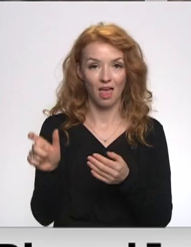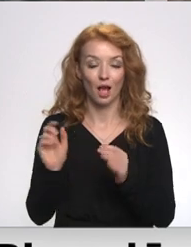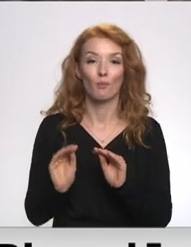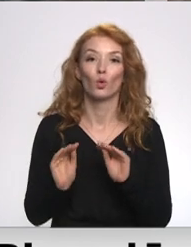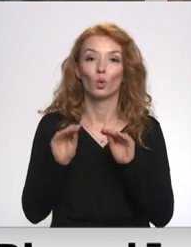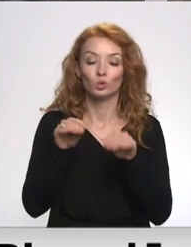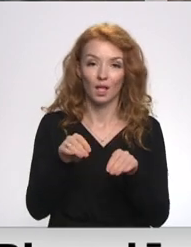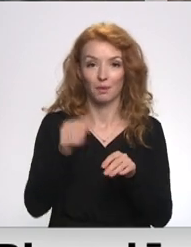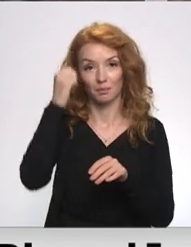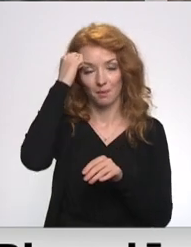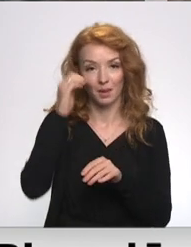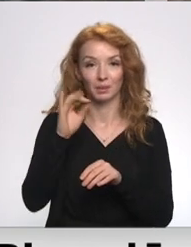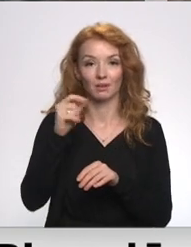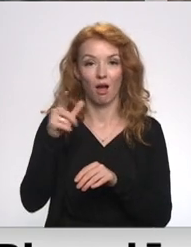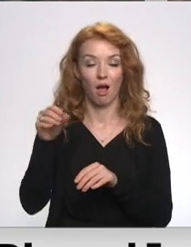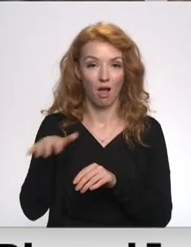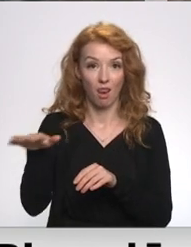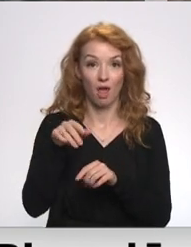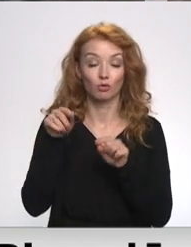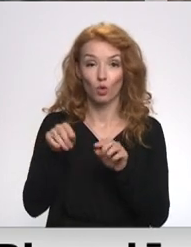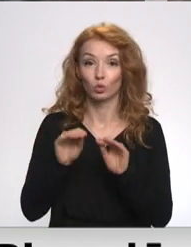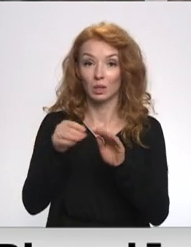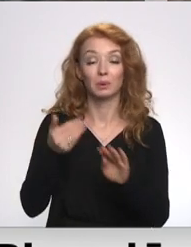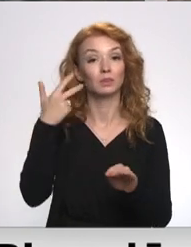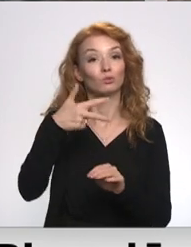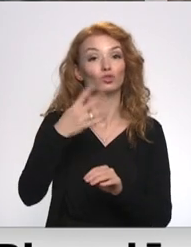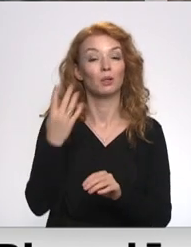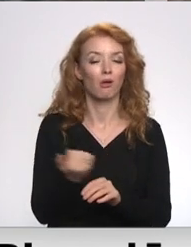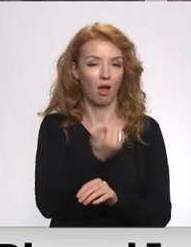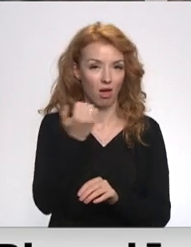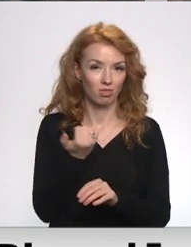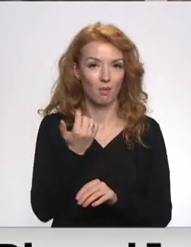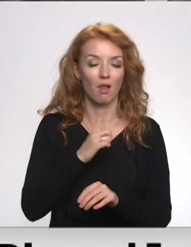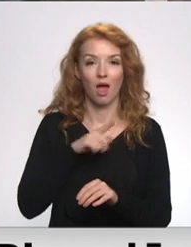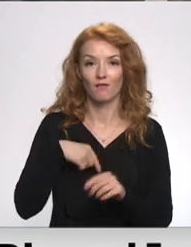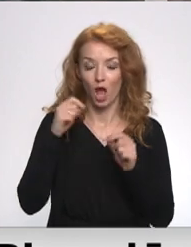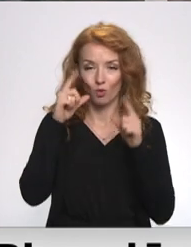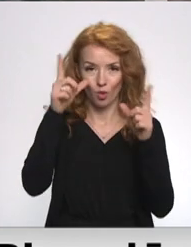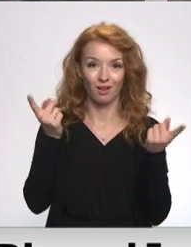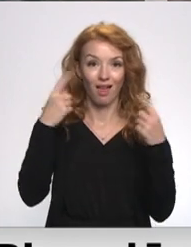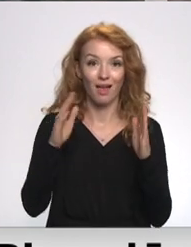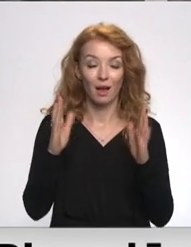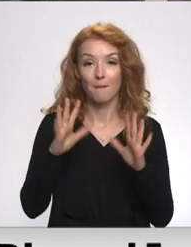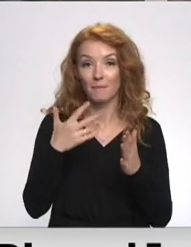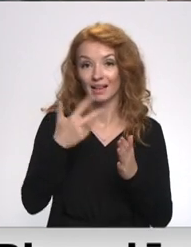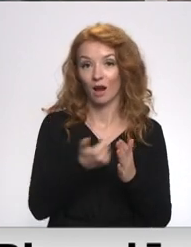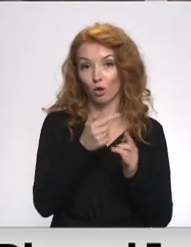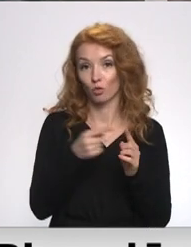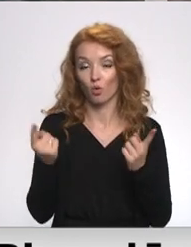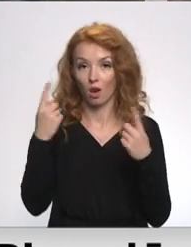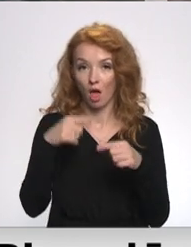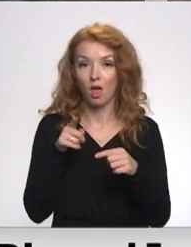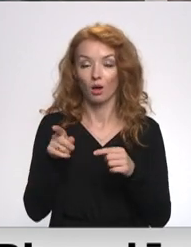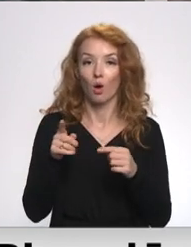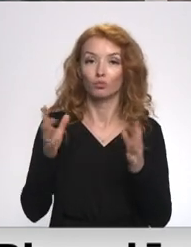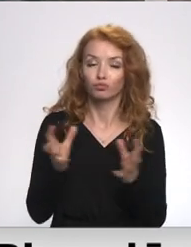uzstādītais piemineklis Birzgalē. Piemineklu uzstādīja pirms 34 gadiem Latvijā atmodas laikā, bet pēdējo 30 gadu laikā rūpi